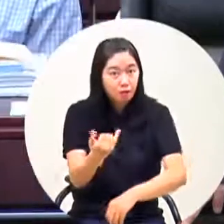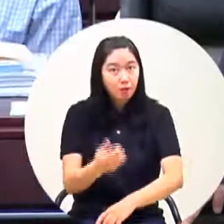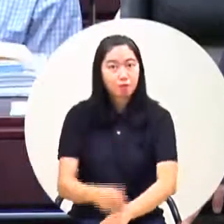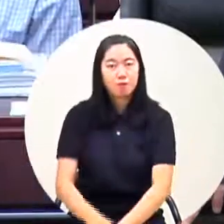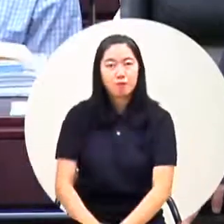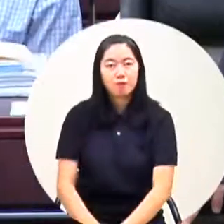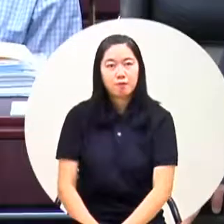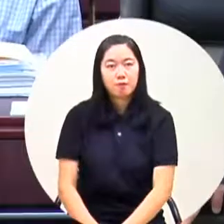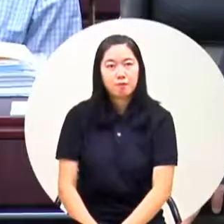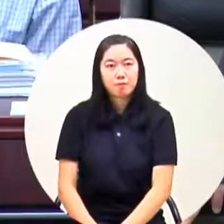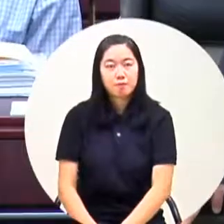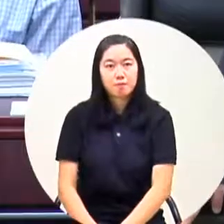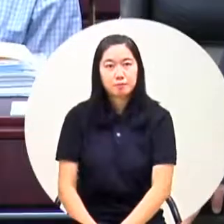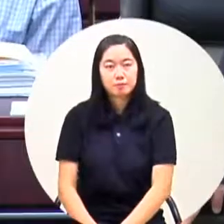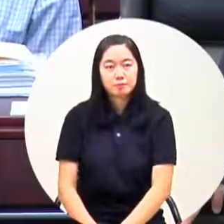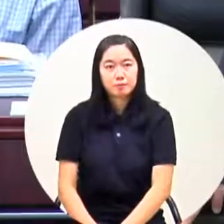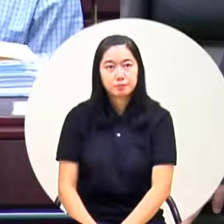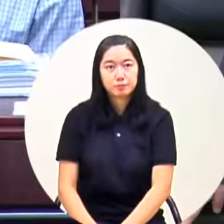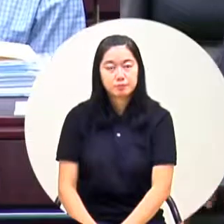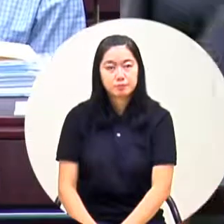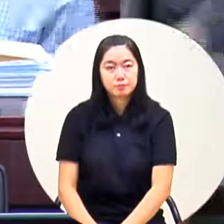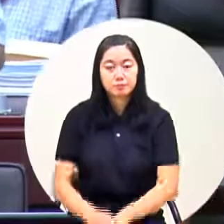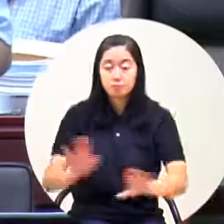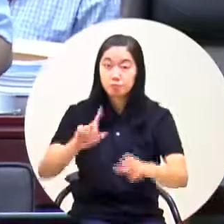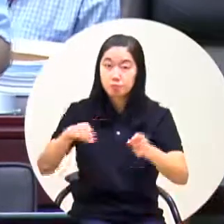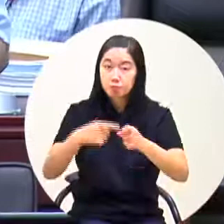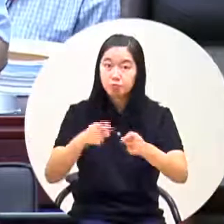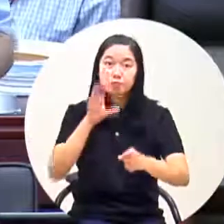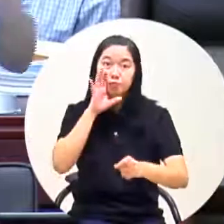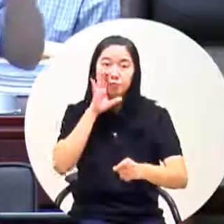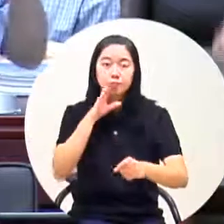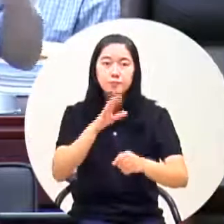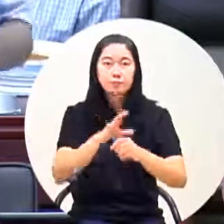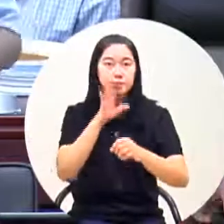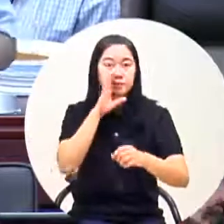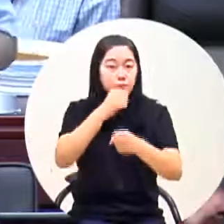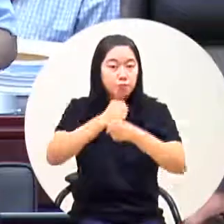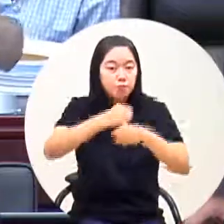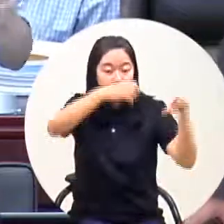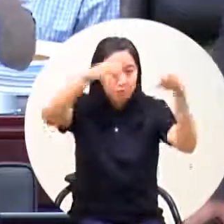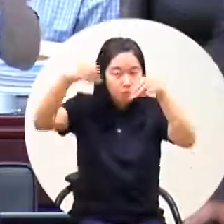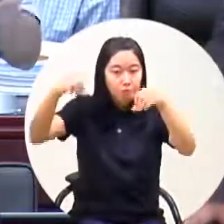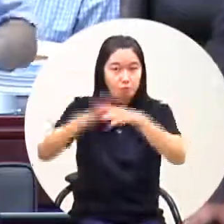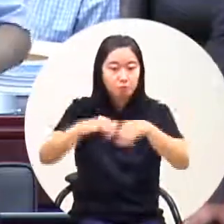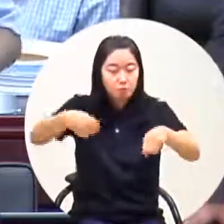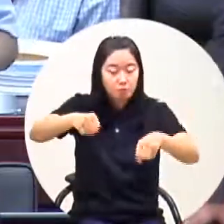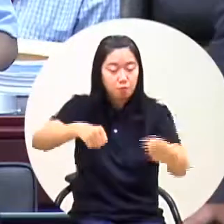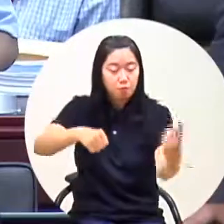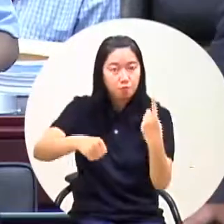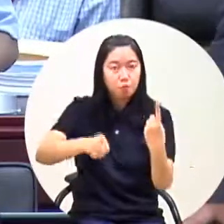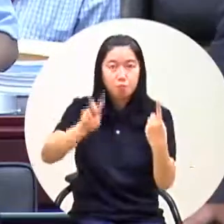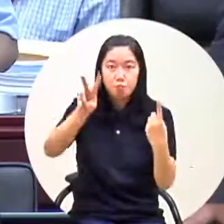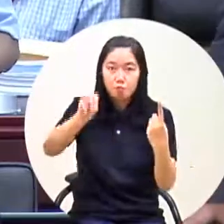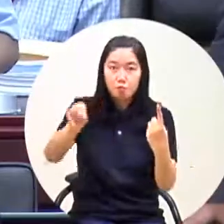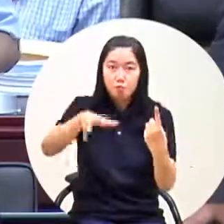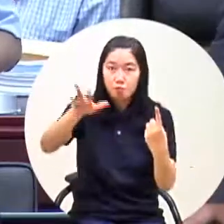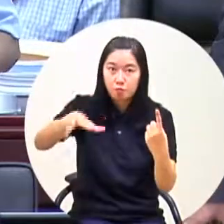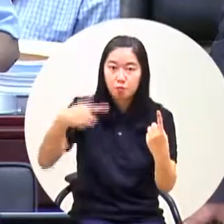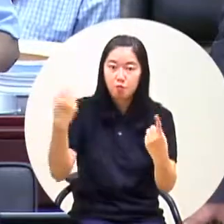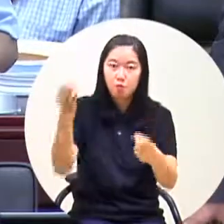哈。那像以今年哈马星这一边就大概是28000，我们补助了它是